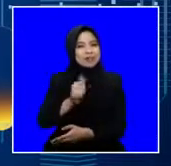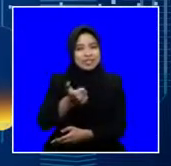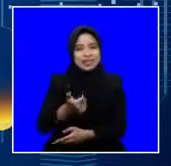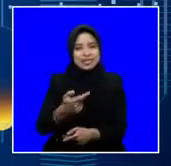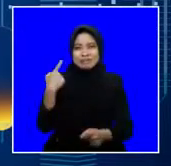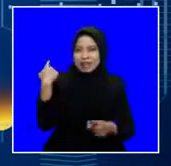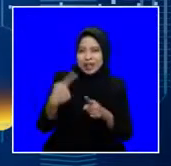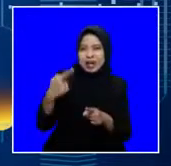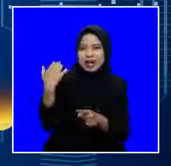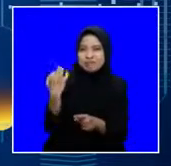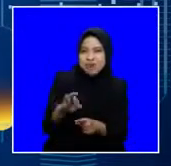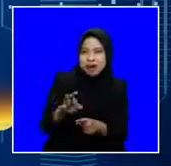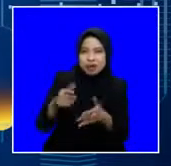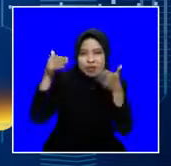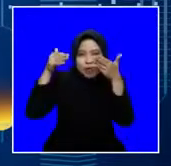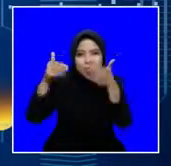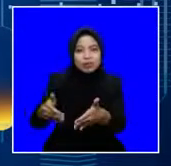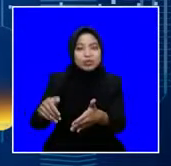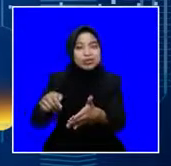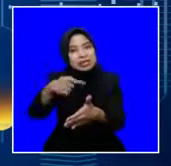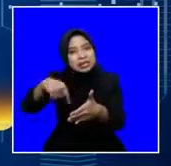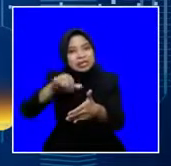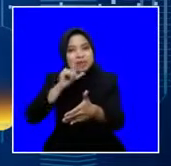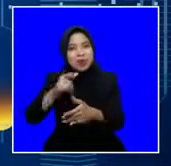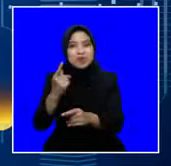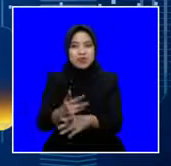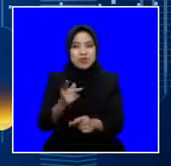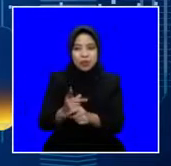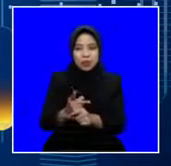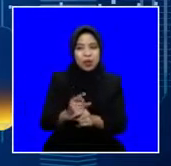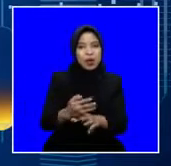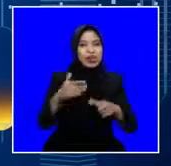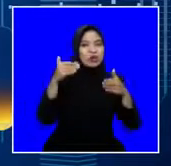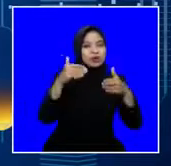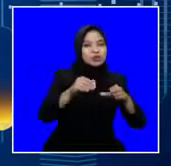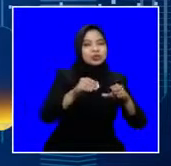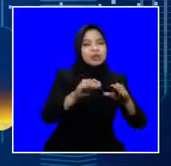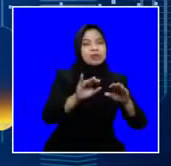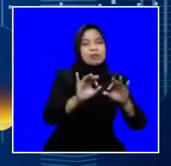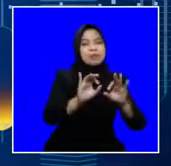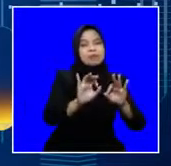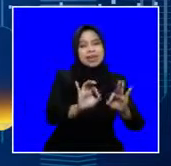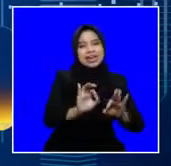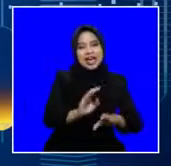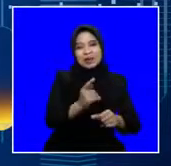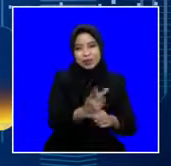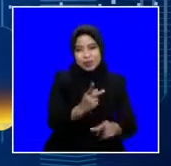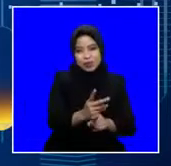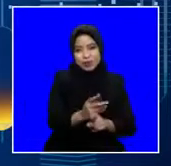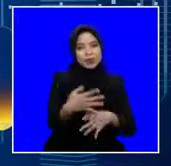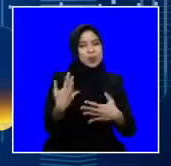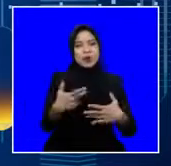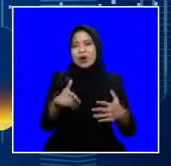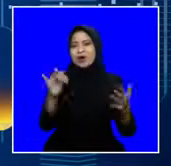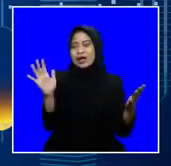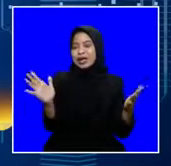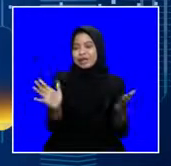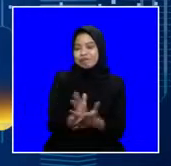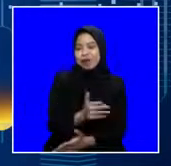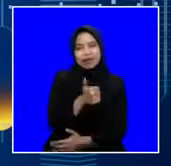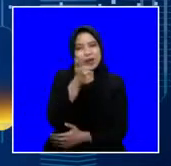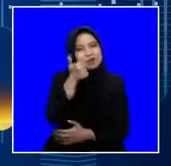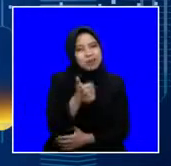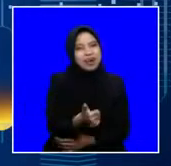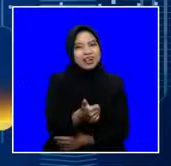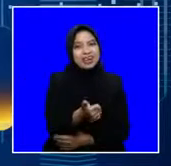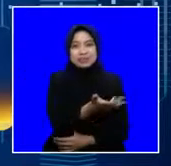kali yang kelompok khususnya itu adalah guru, dan untuk pendidikan guru. Karena itu menurut saya ini merupakan kesempatan yang sangat baik, dan